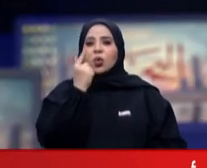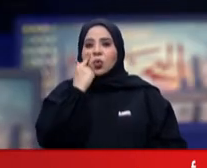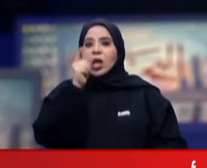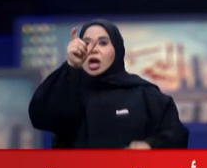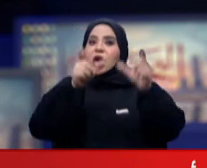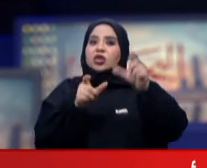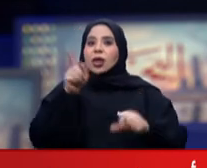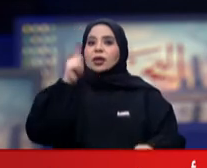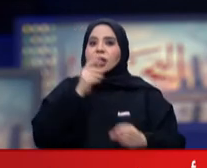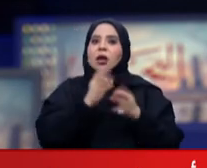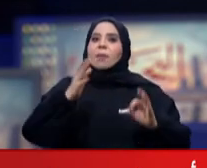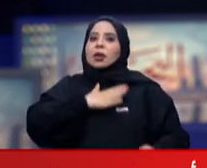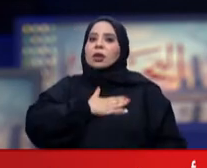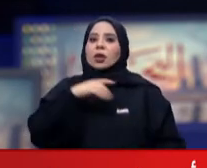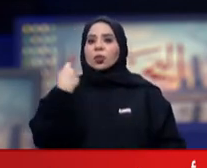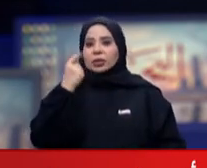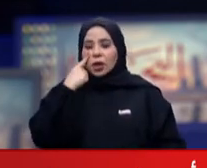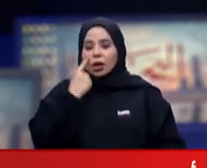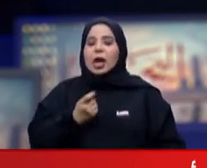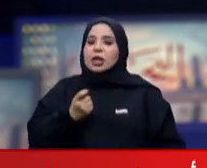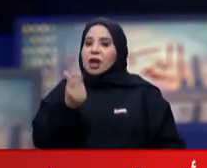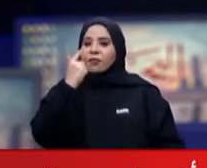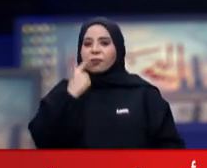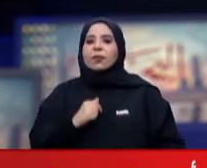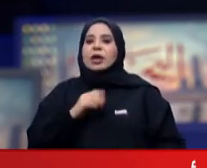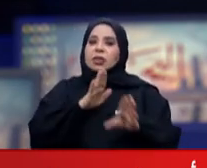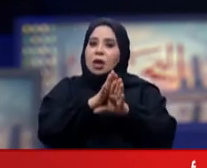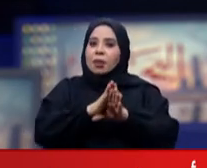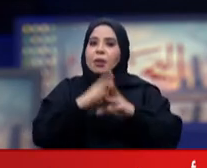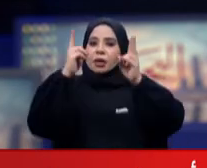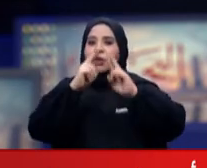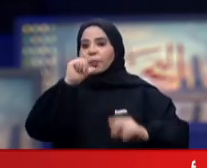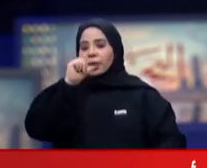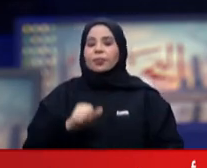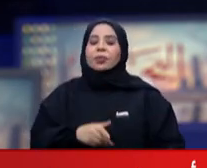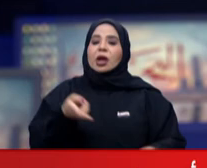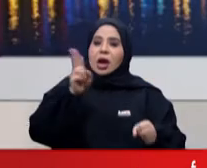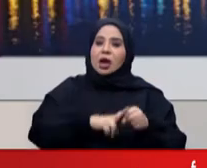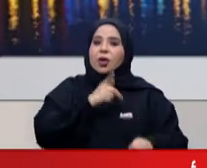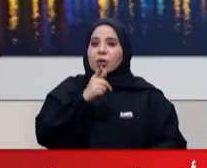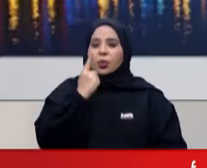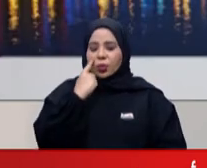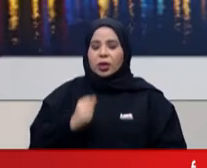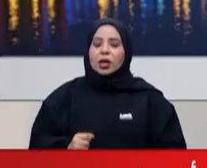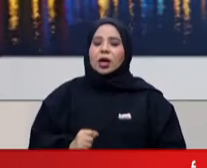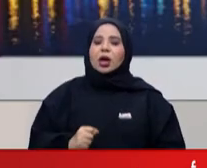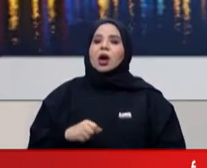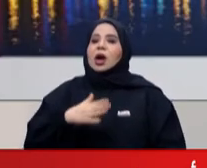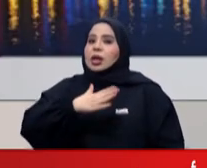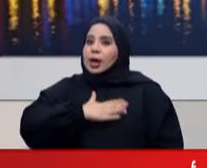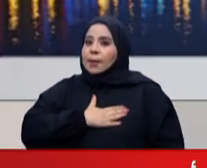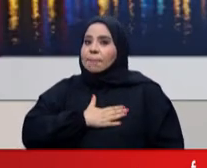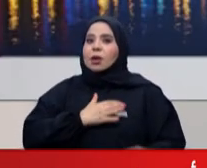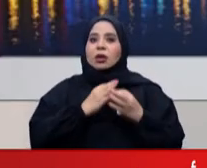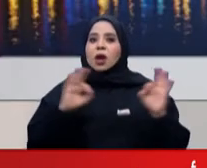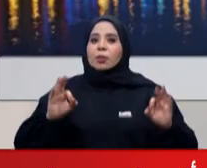ستتكفل الحكومة بدفع فواتيرها، وأيضا مدة تكفل الحكومة لهذه الفواتير. ستتكفل الحكومة بفواتير